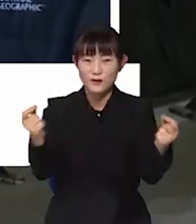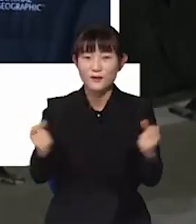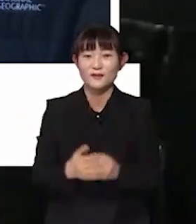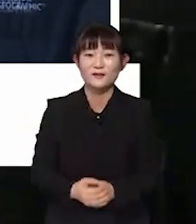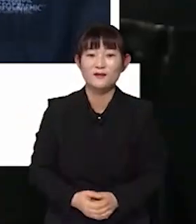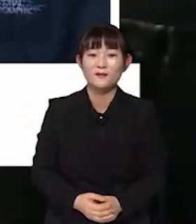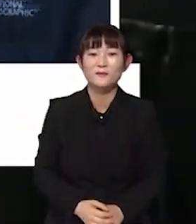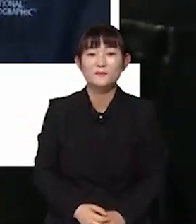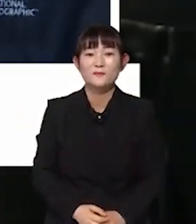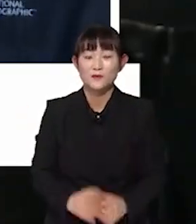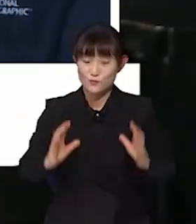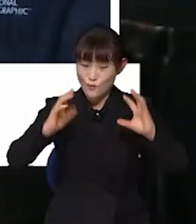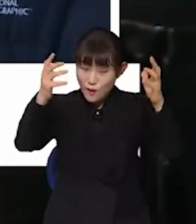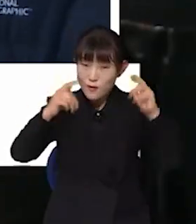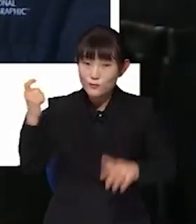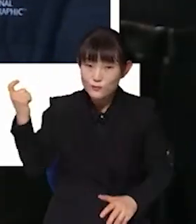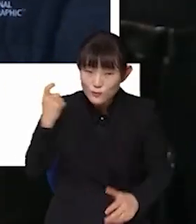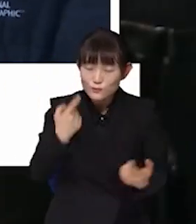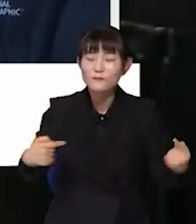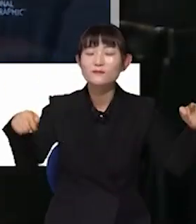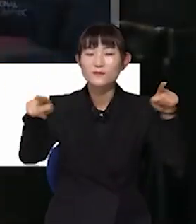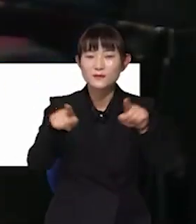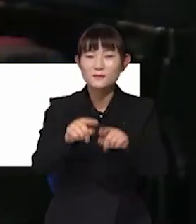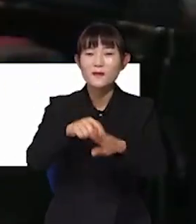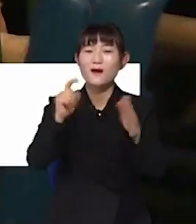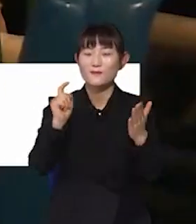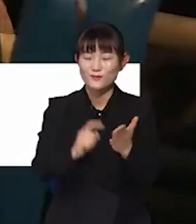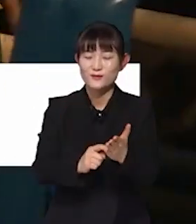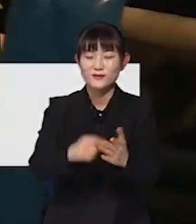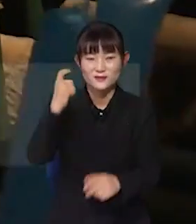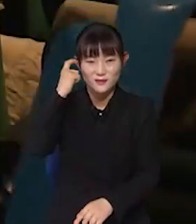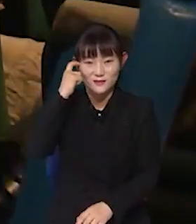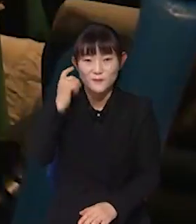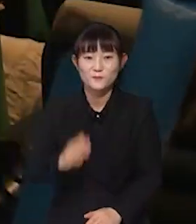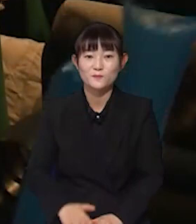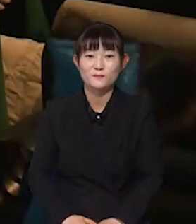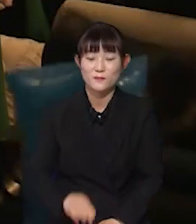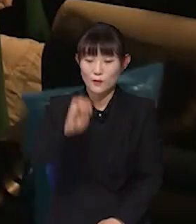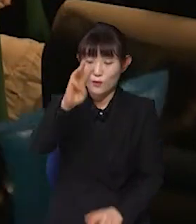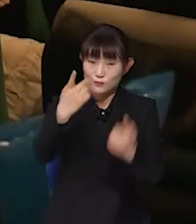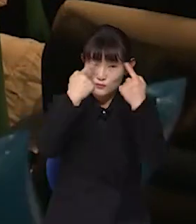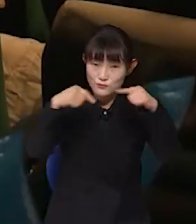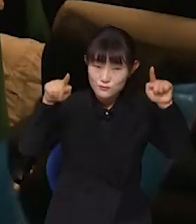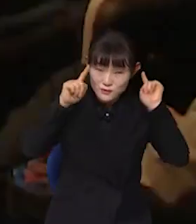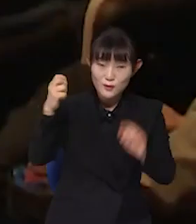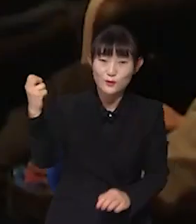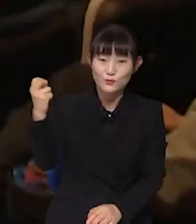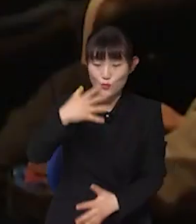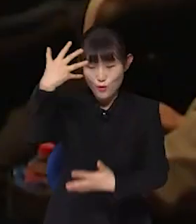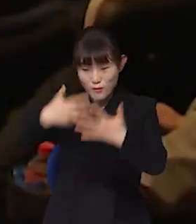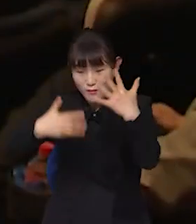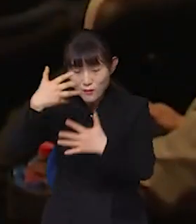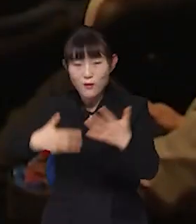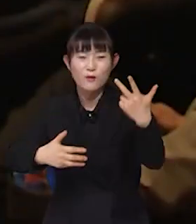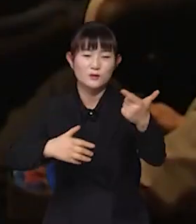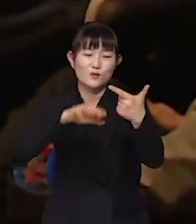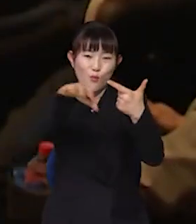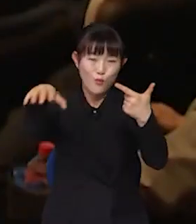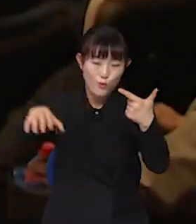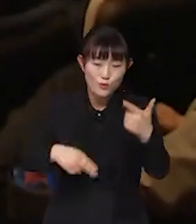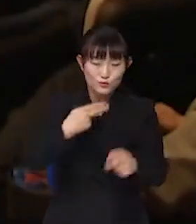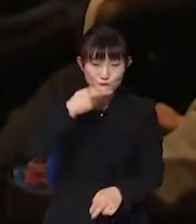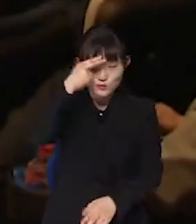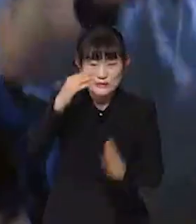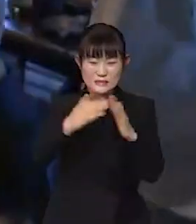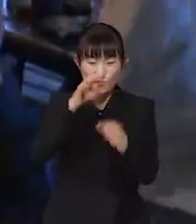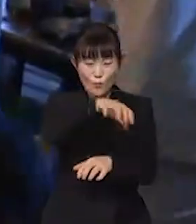들려와서 다 같이 응원하고 있구나라는 마음을 갖게 됐습니다. 광주대뿐 아니라 광주전남의 영화관 6곳과 술집